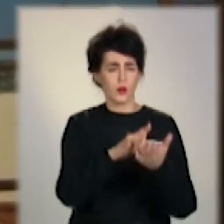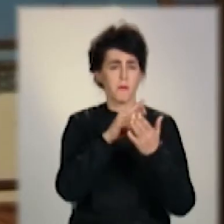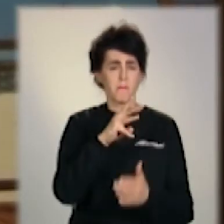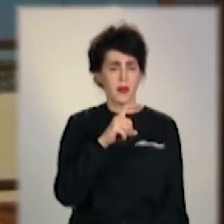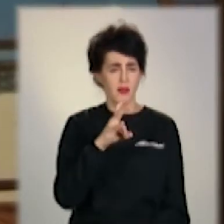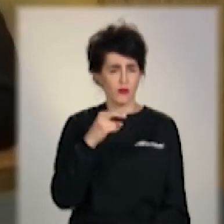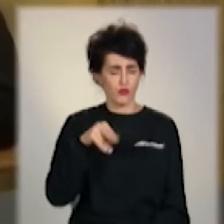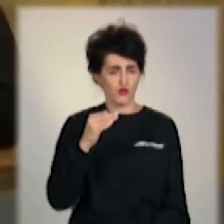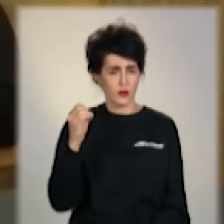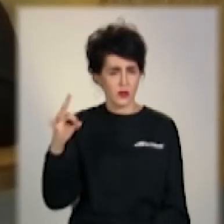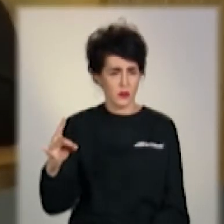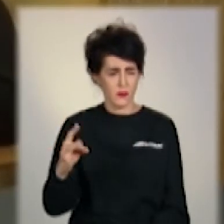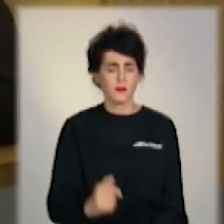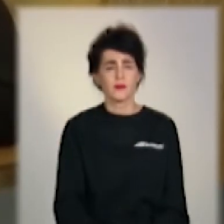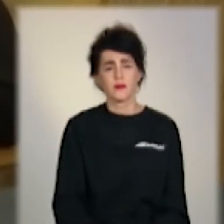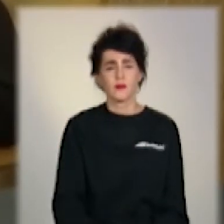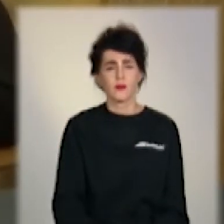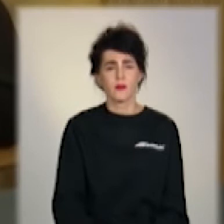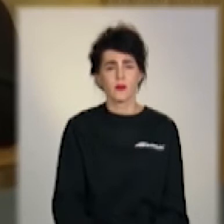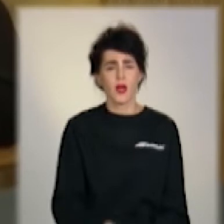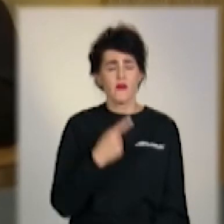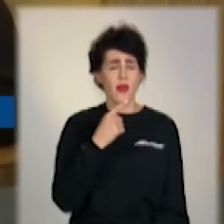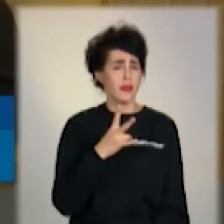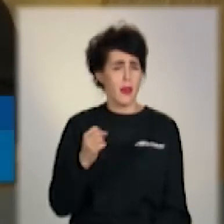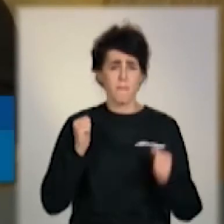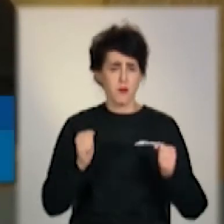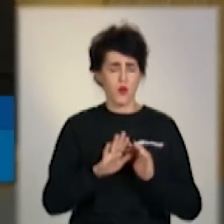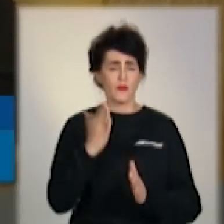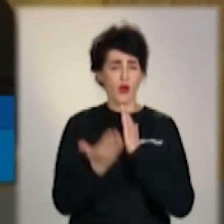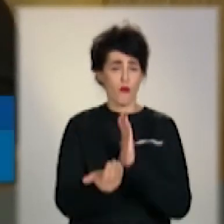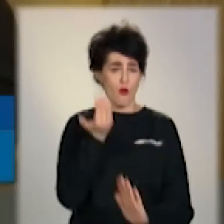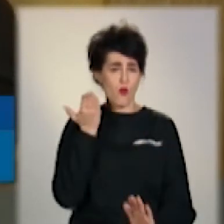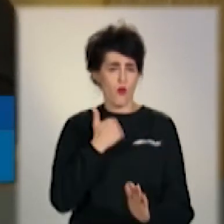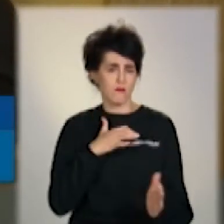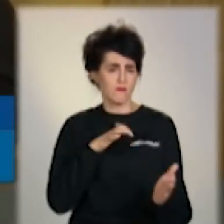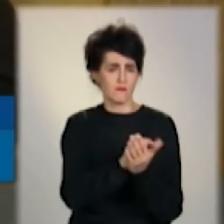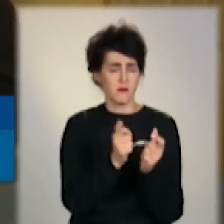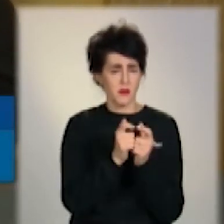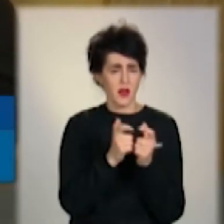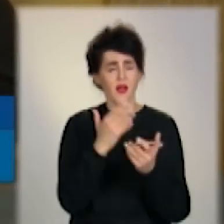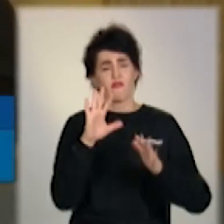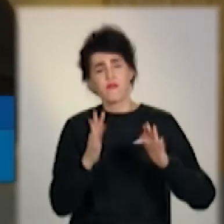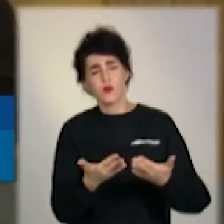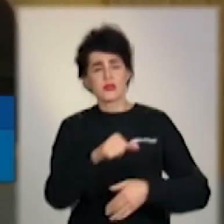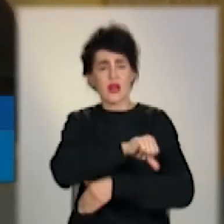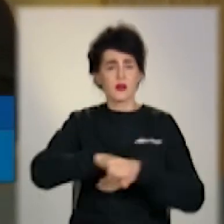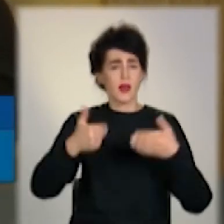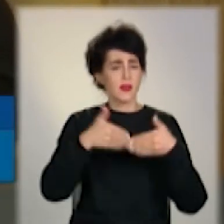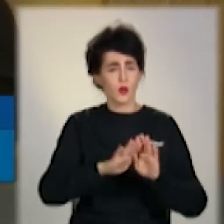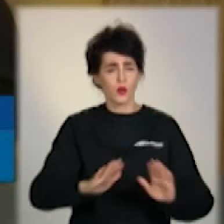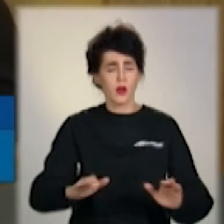менеджери. Не варто боятися раннього бронювання. Навіть якщо деякі країни не відкриють свої кордони для